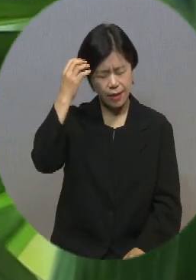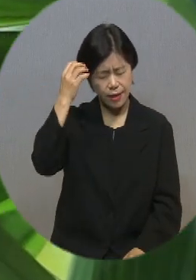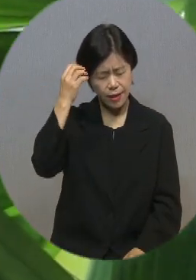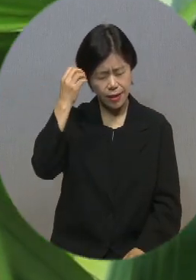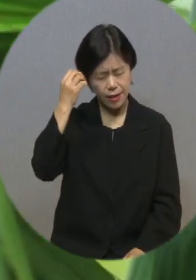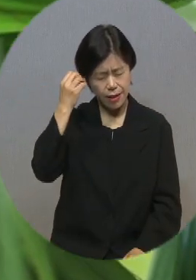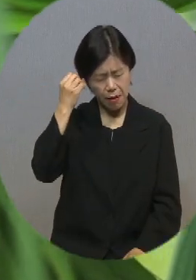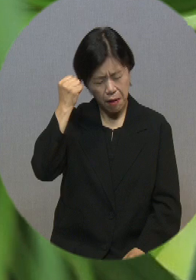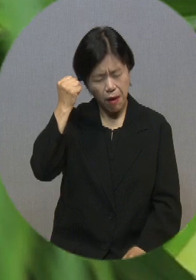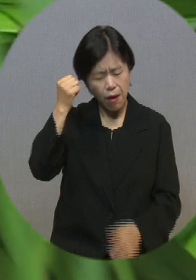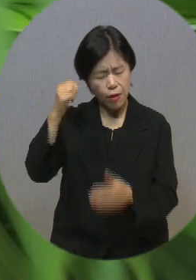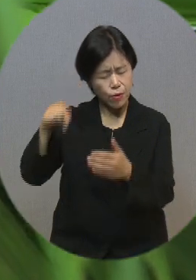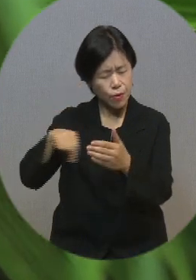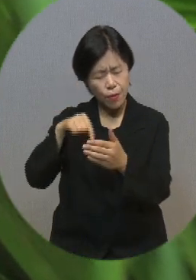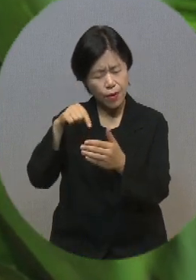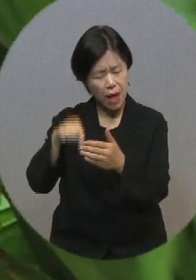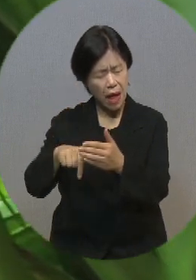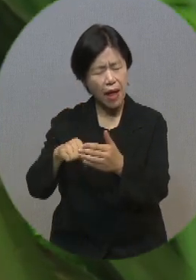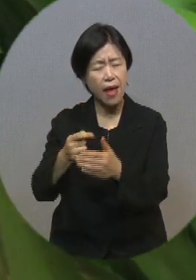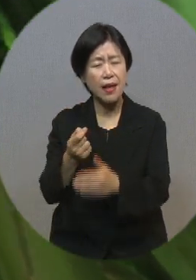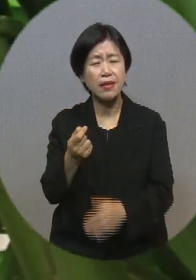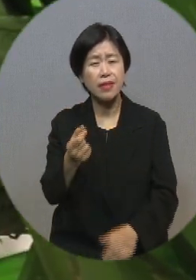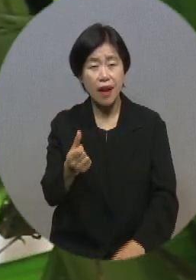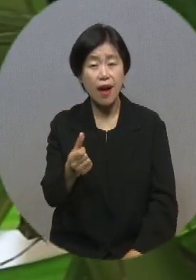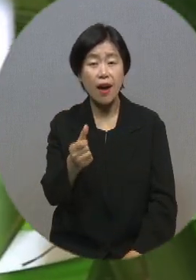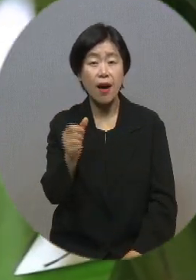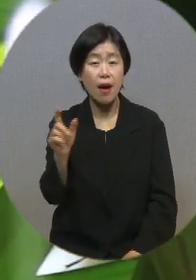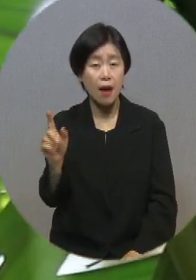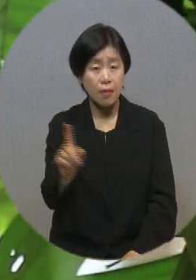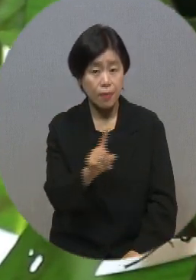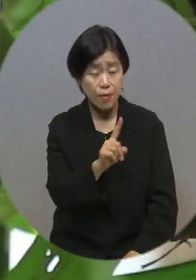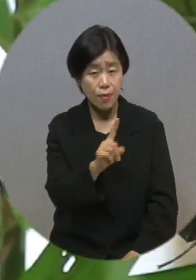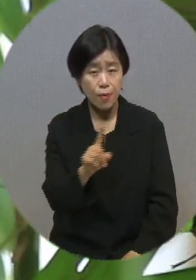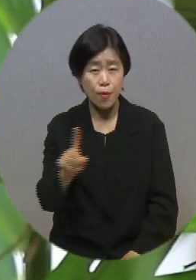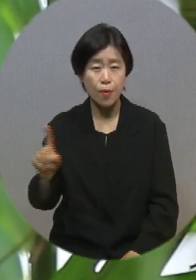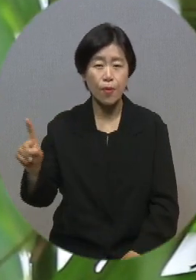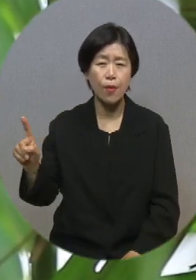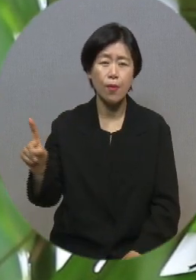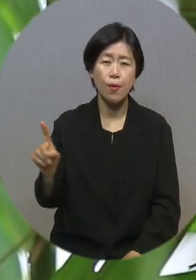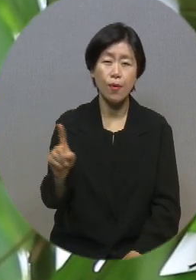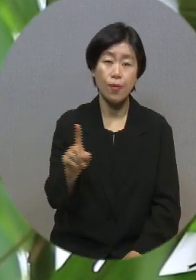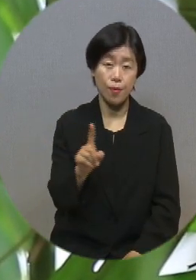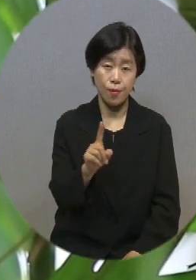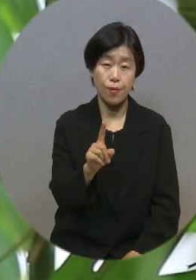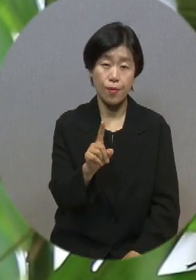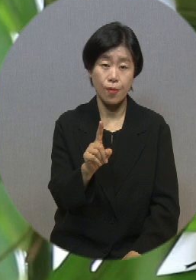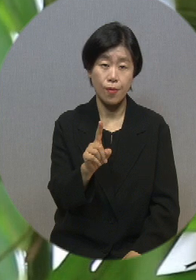내 가슴 속에